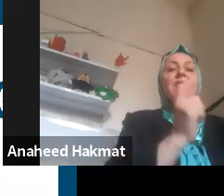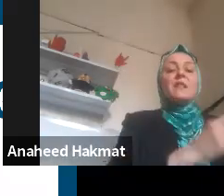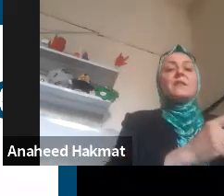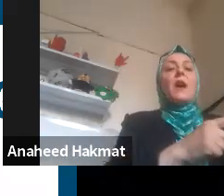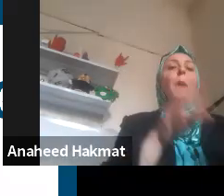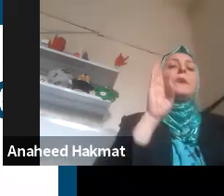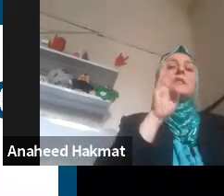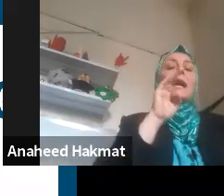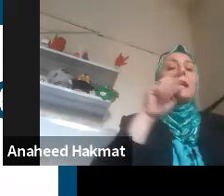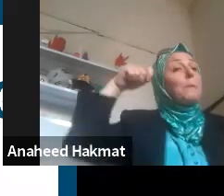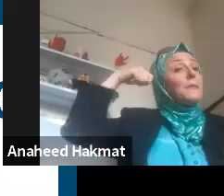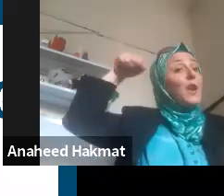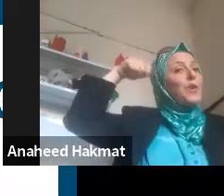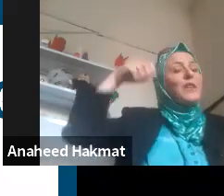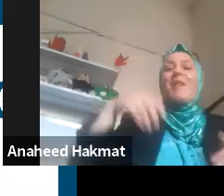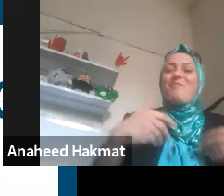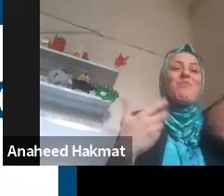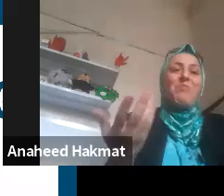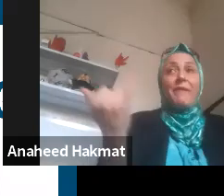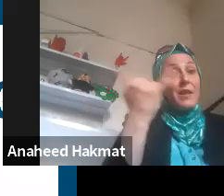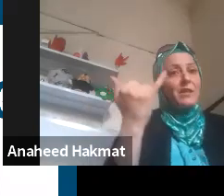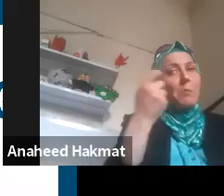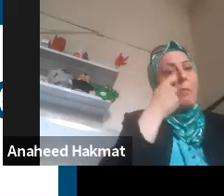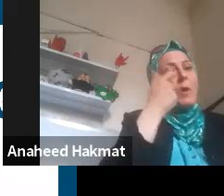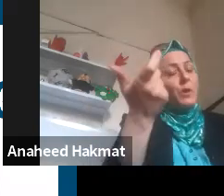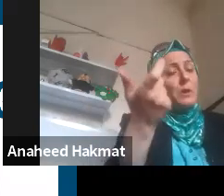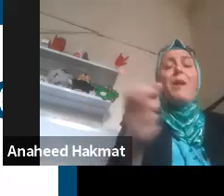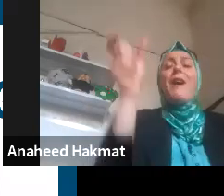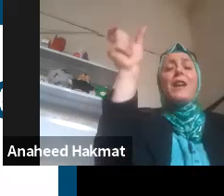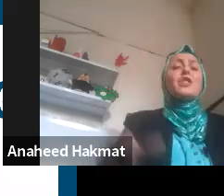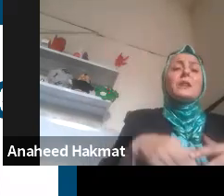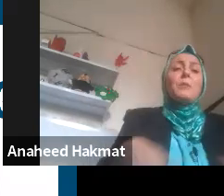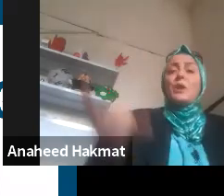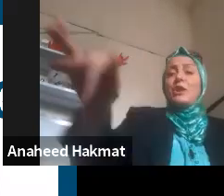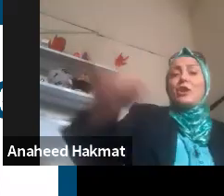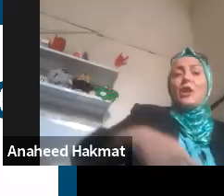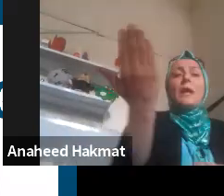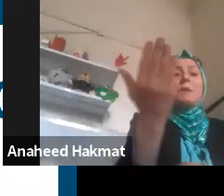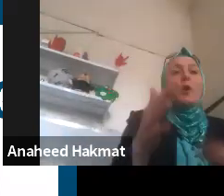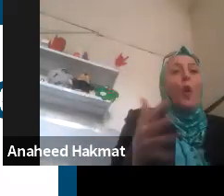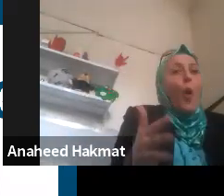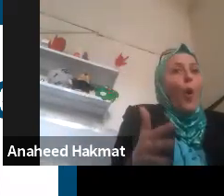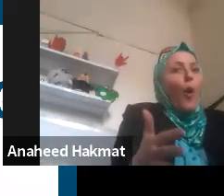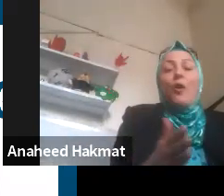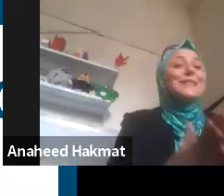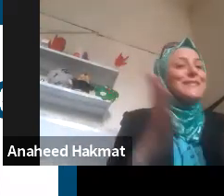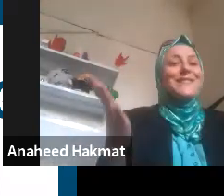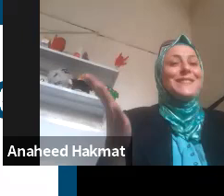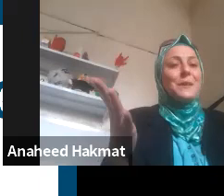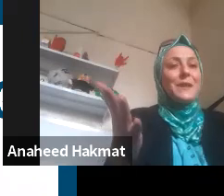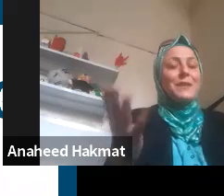طبعاً. عدم عودة الأطفال ذوي الإعاقة إلى المدرسة، واللي هو خوف كتير كبير معقول نكون عم نتوصل له.